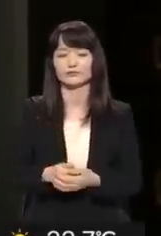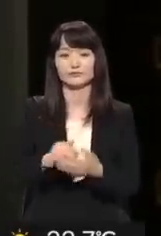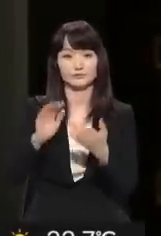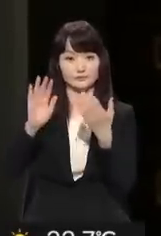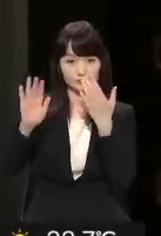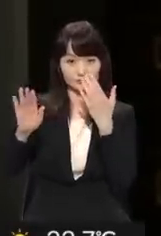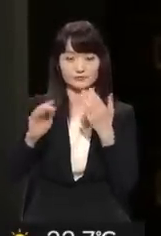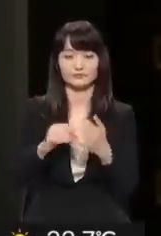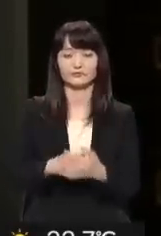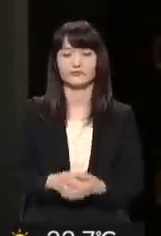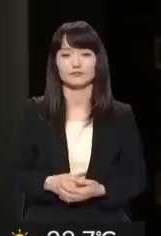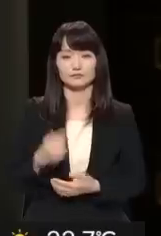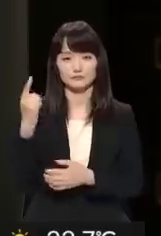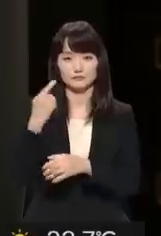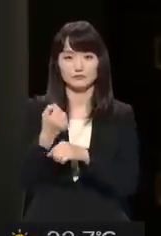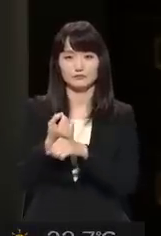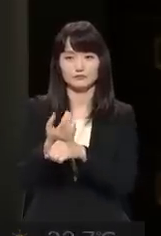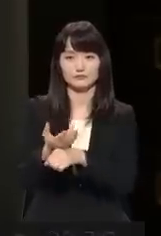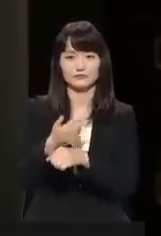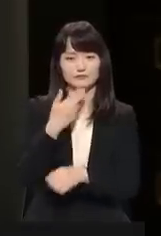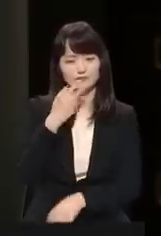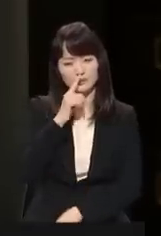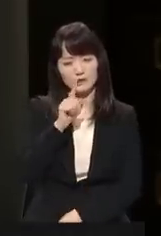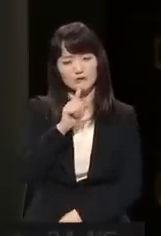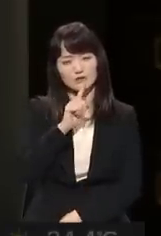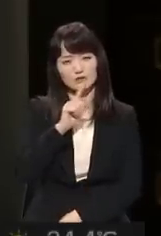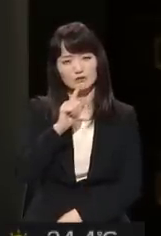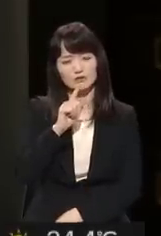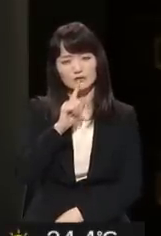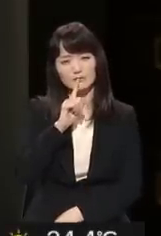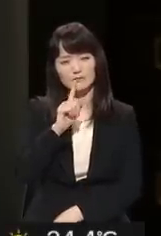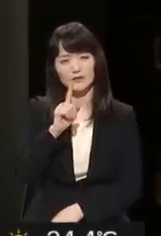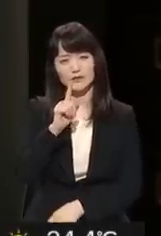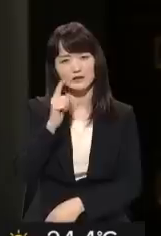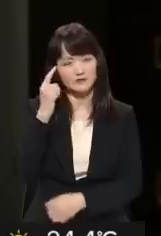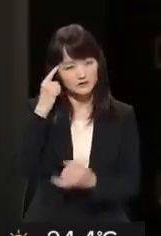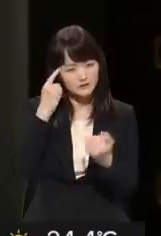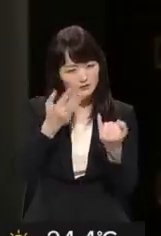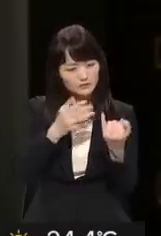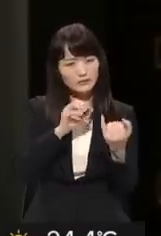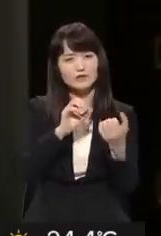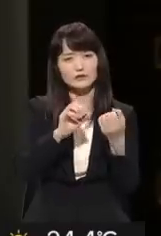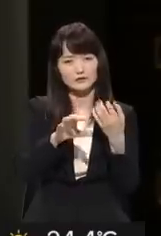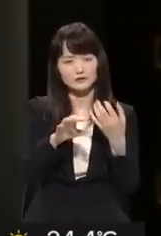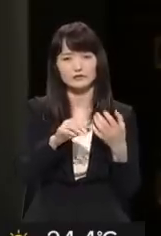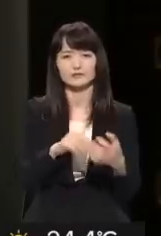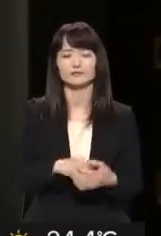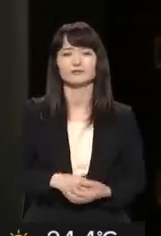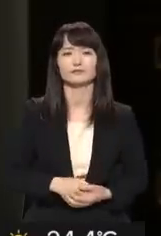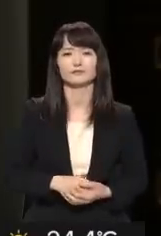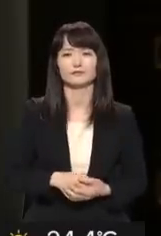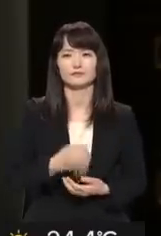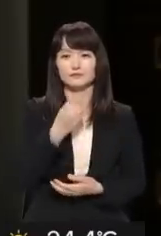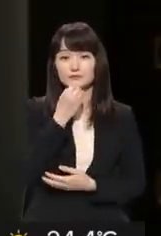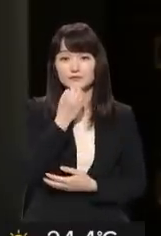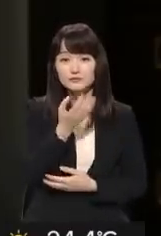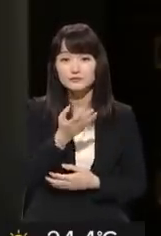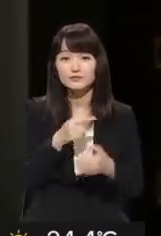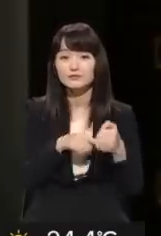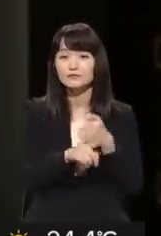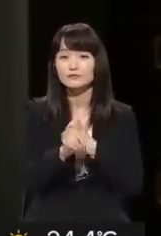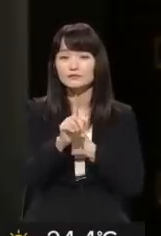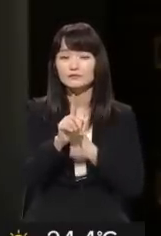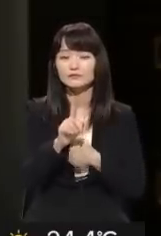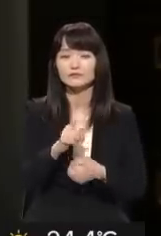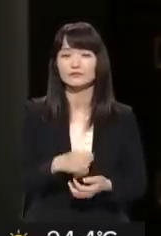저희가 전해드리다시피 뭐 영어 실력 어쩌고 저쩌고 막 술술 나온단 말이에요. 자, 그런데 그렇게 입을 열게 된 계기가 있었다면서요?